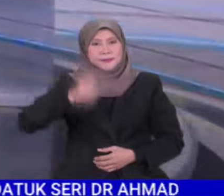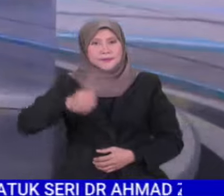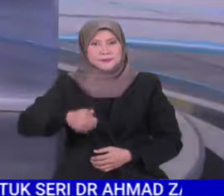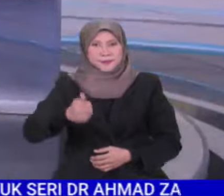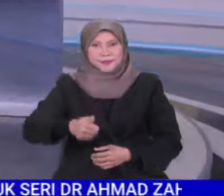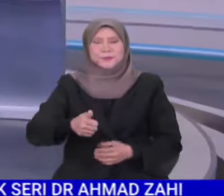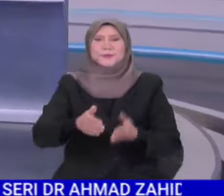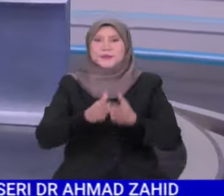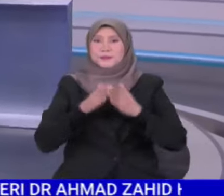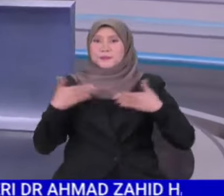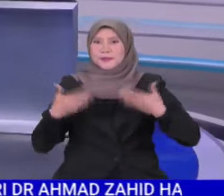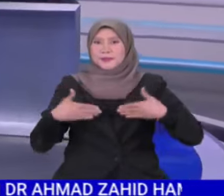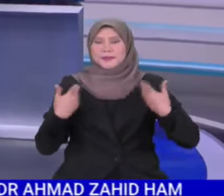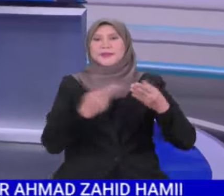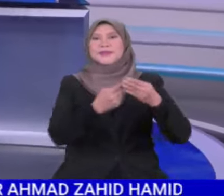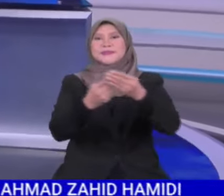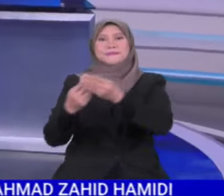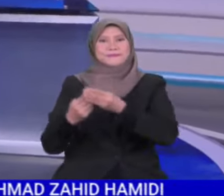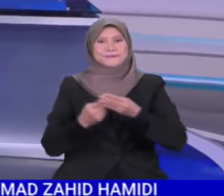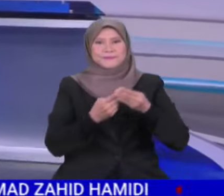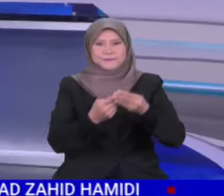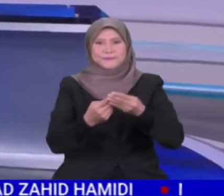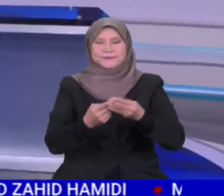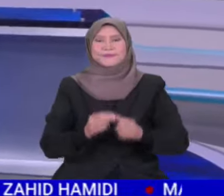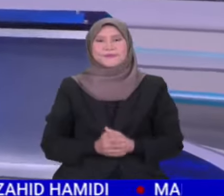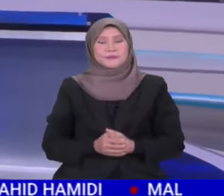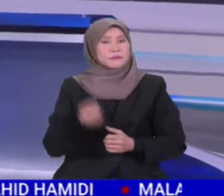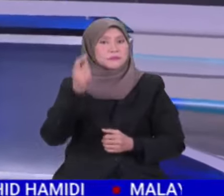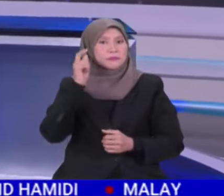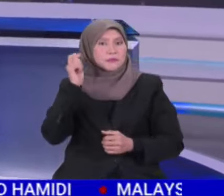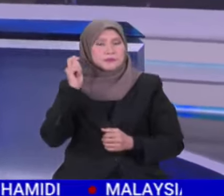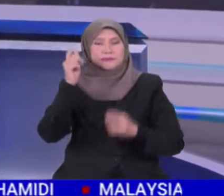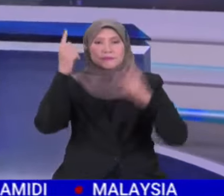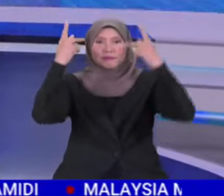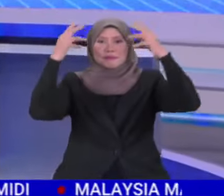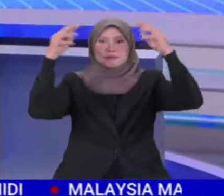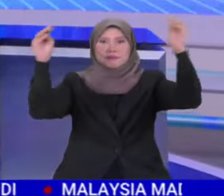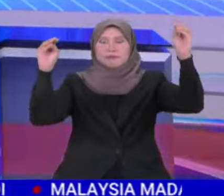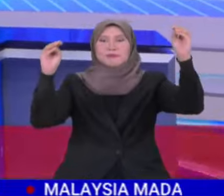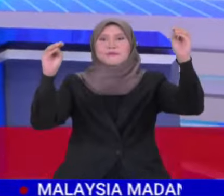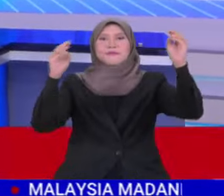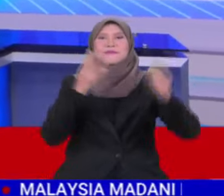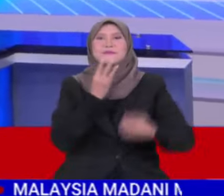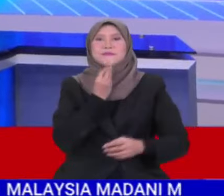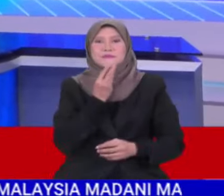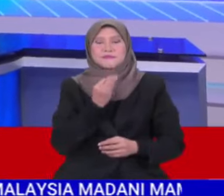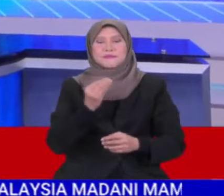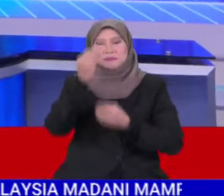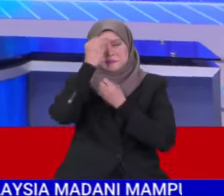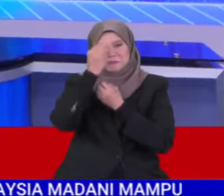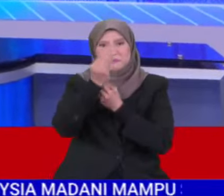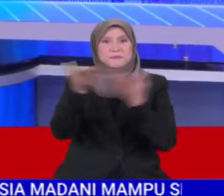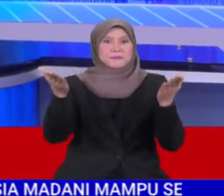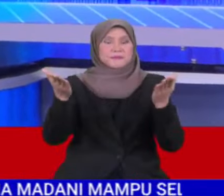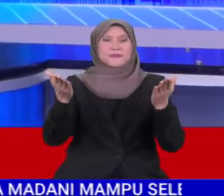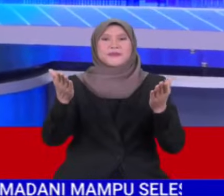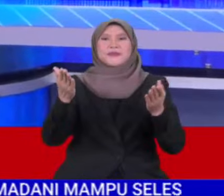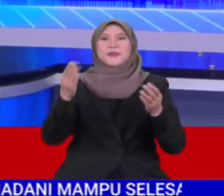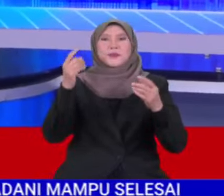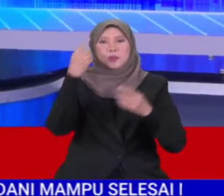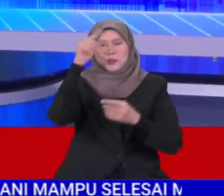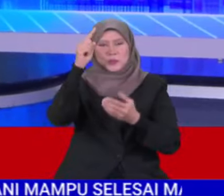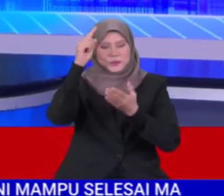Assalamualaikum, salam sejahtera dan salam perpaduan. Itu tadi antara iltizam Perdana Menteri Datuk Seri Anwar Ibrahim yang dilontarkan beliau pada